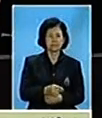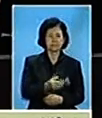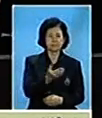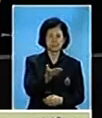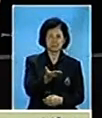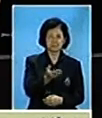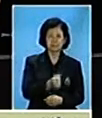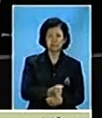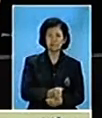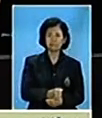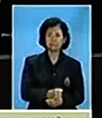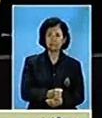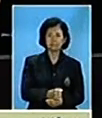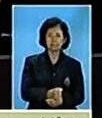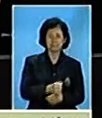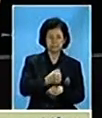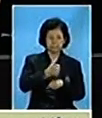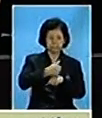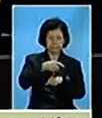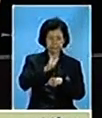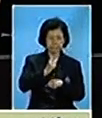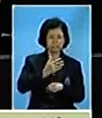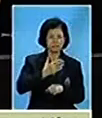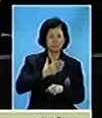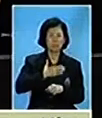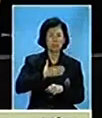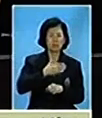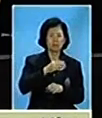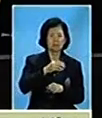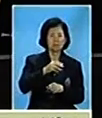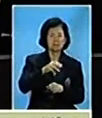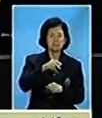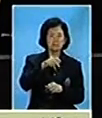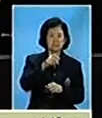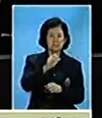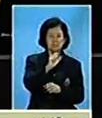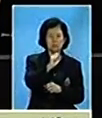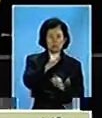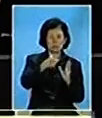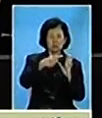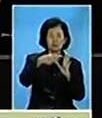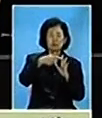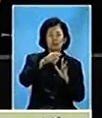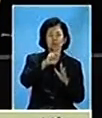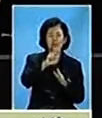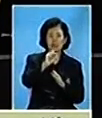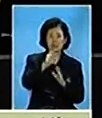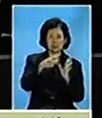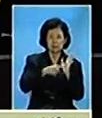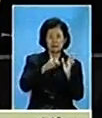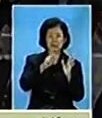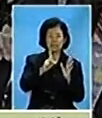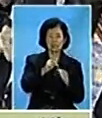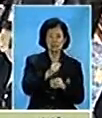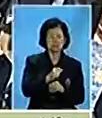กราบเรียนท่านประธานวุฒิสภาที่เคารพกระผมพลเอกสุรศักดิ์ศรีรุ่นสมาชิกวุฒิสภาท่านประธ